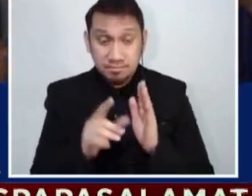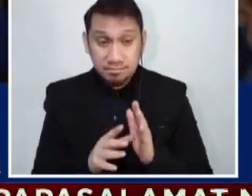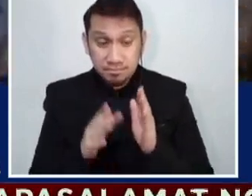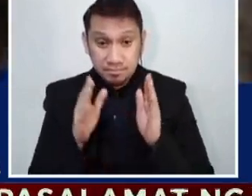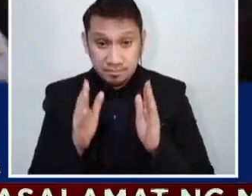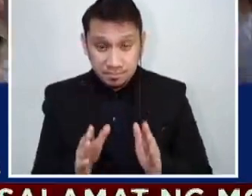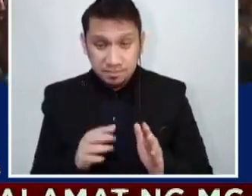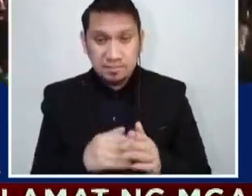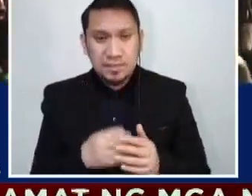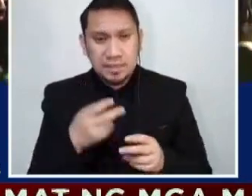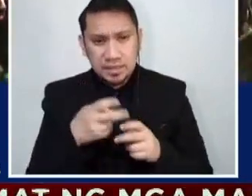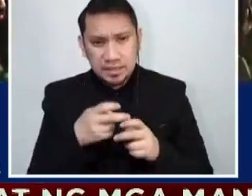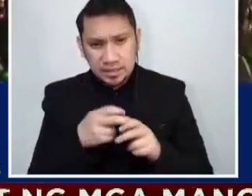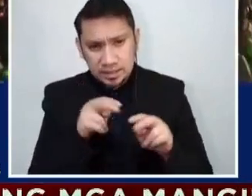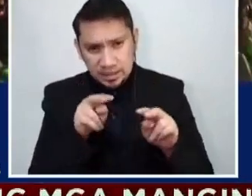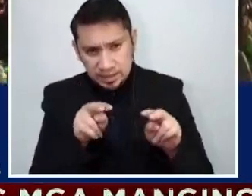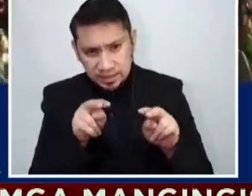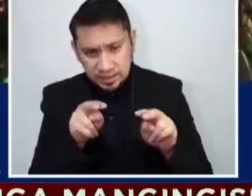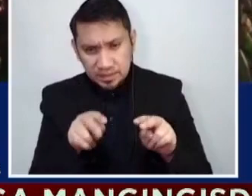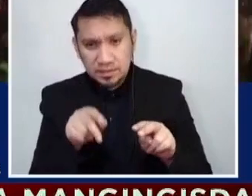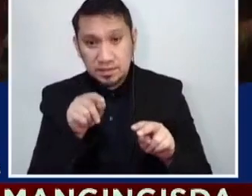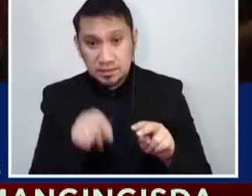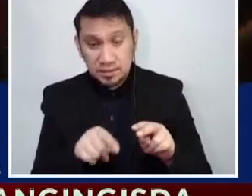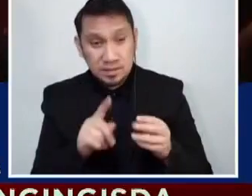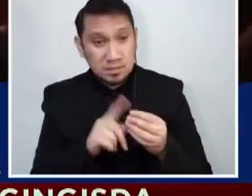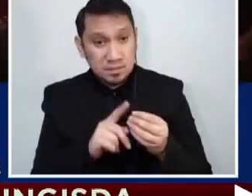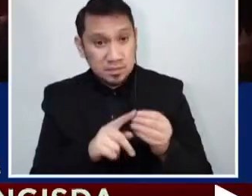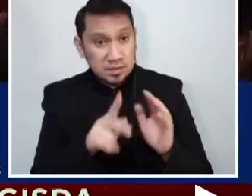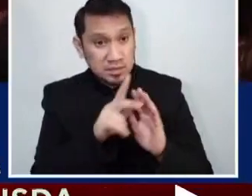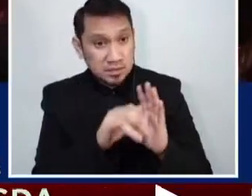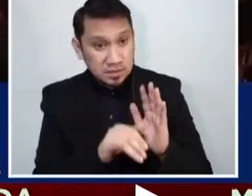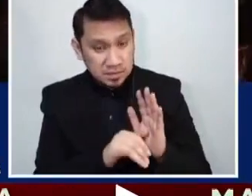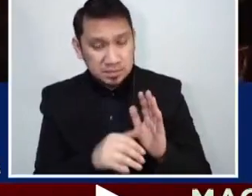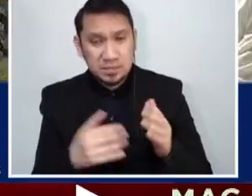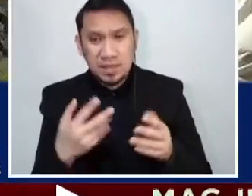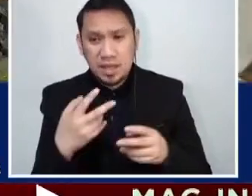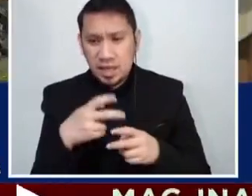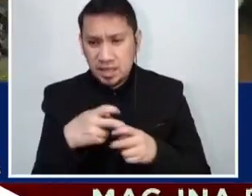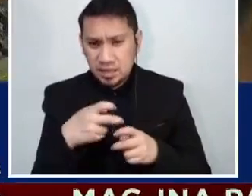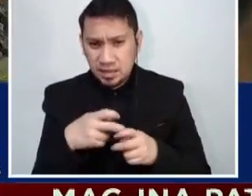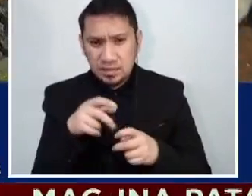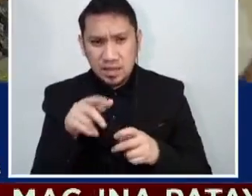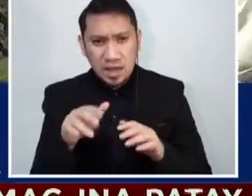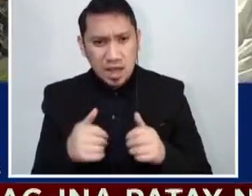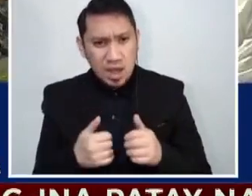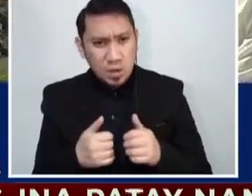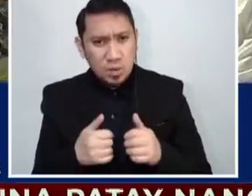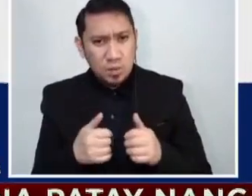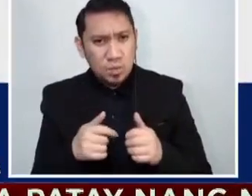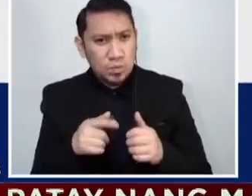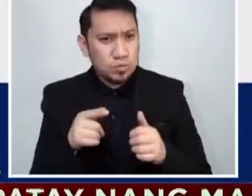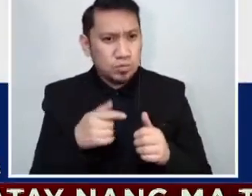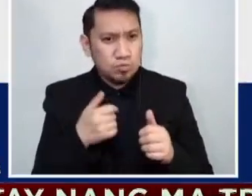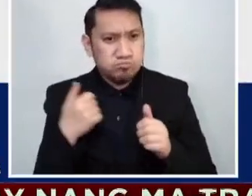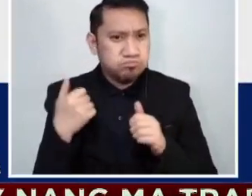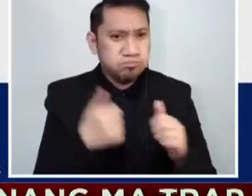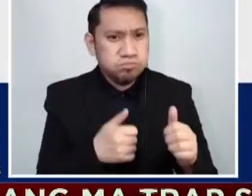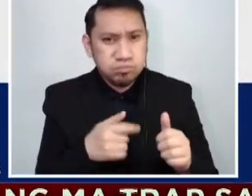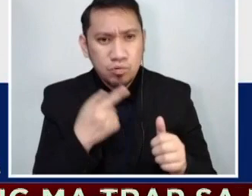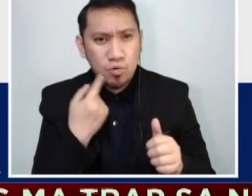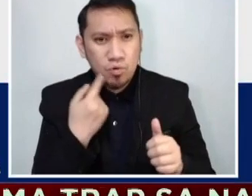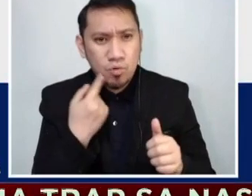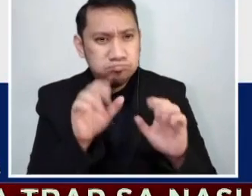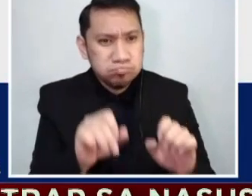mahirap tutukan ang implementasyon ng mga protocols at may kahirapang habulin ang mga lalabag dito. Kasi